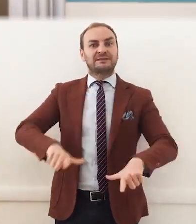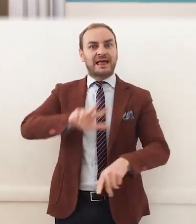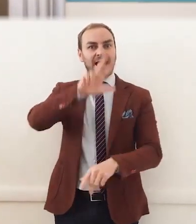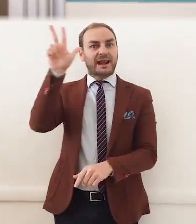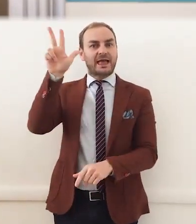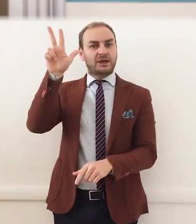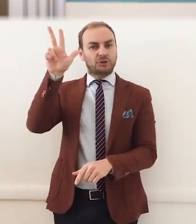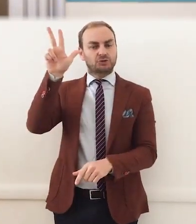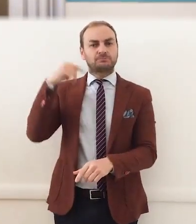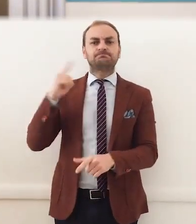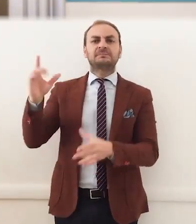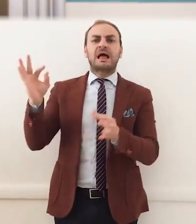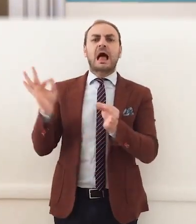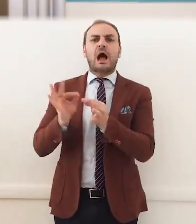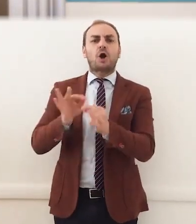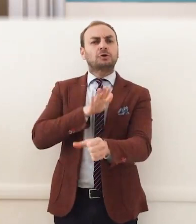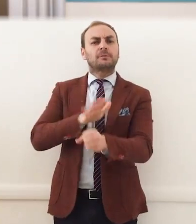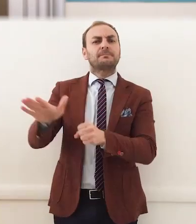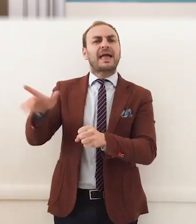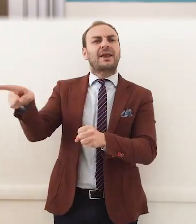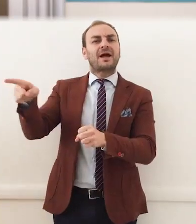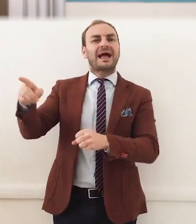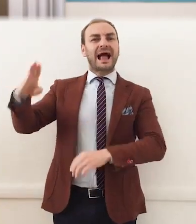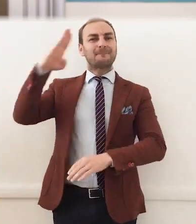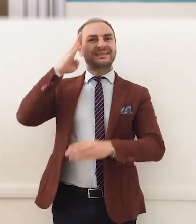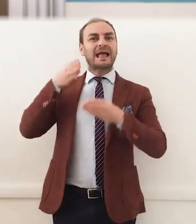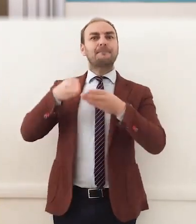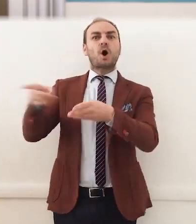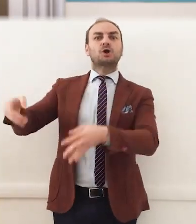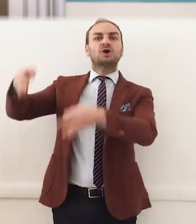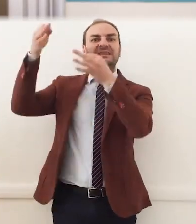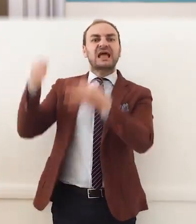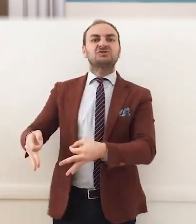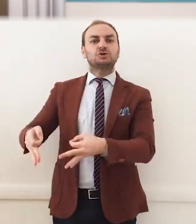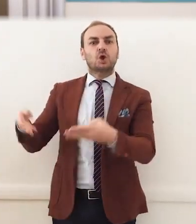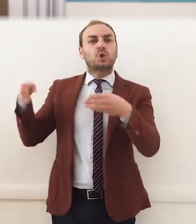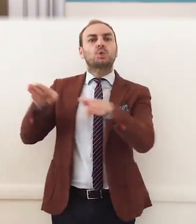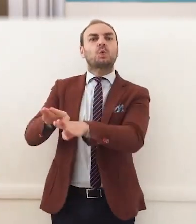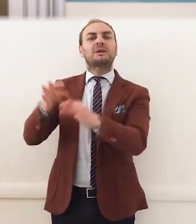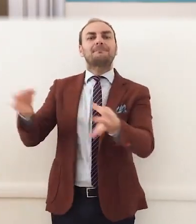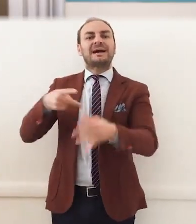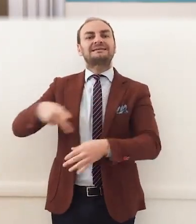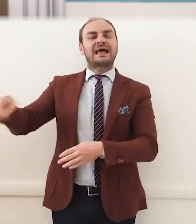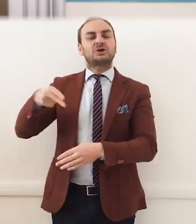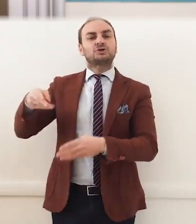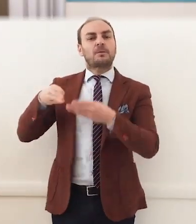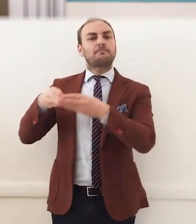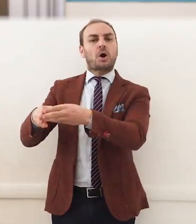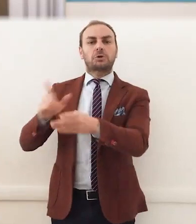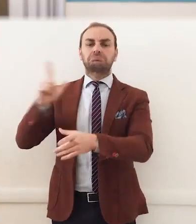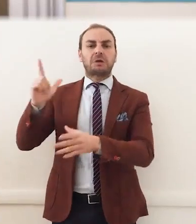bene ha fatto la capitaneria di porto a prendere questa decisione perché è una decisione in linea con